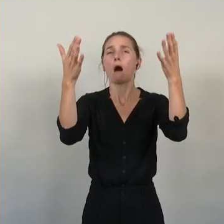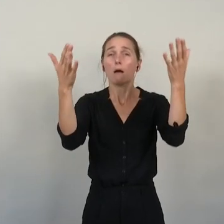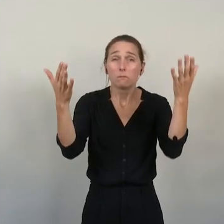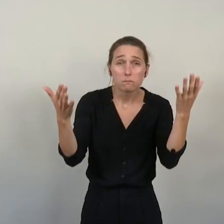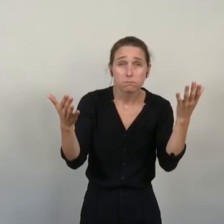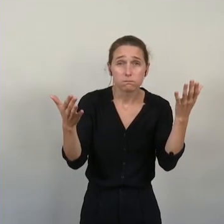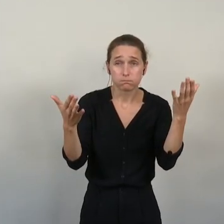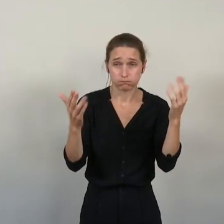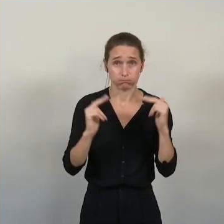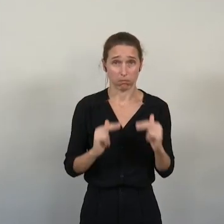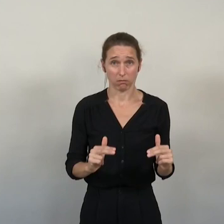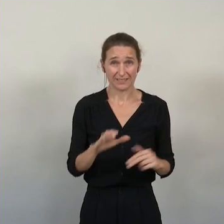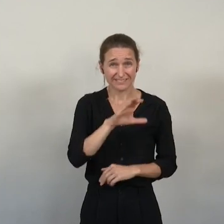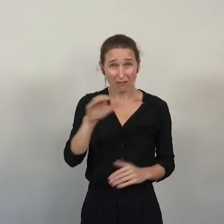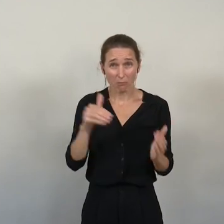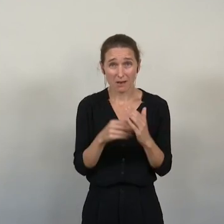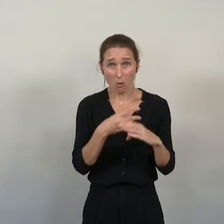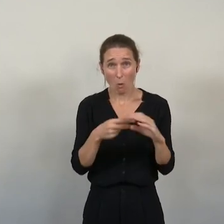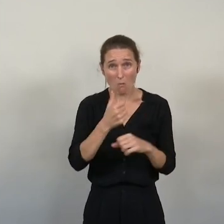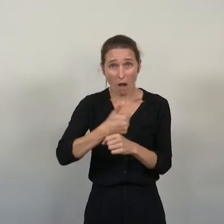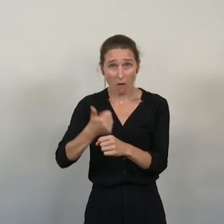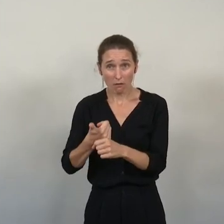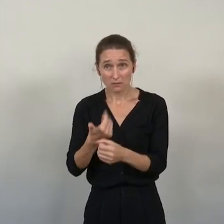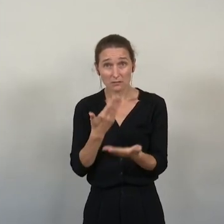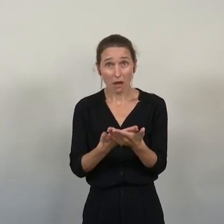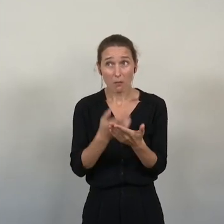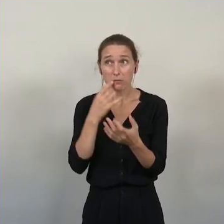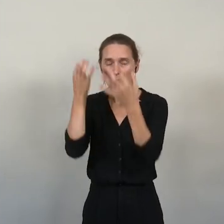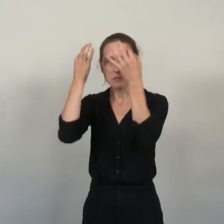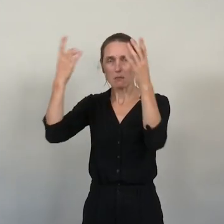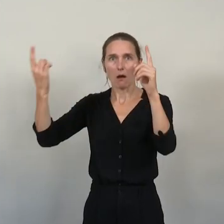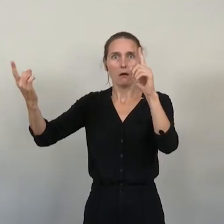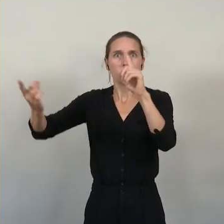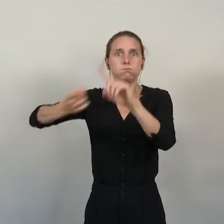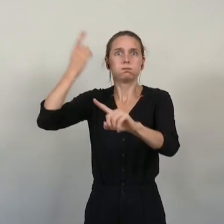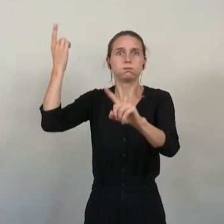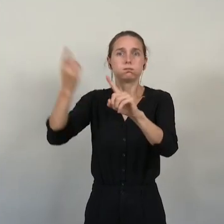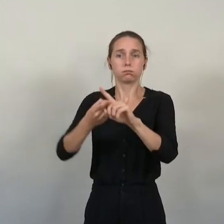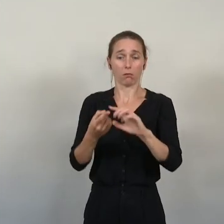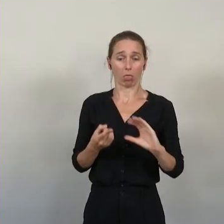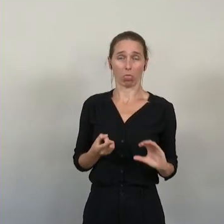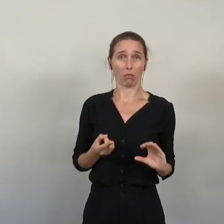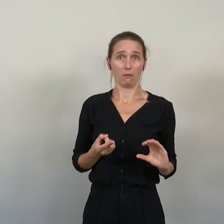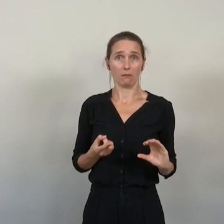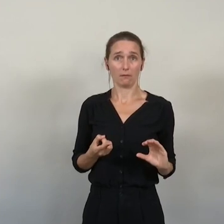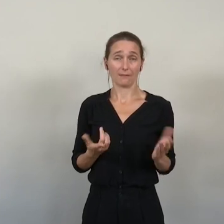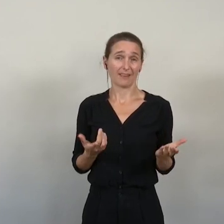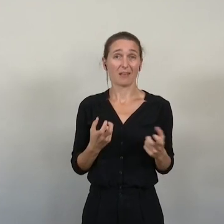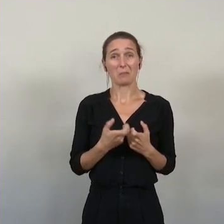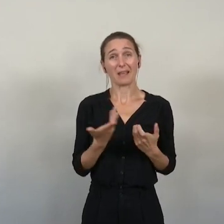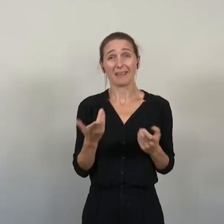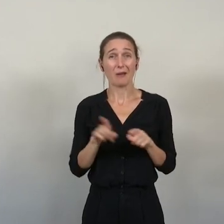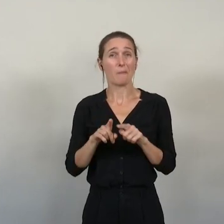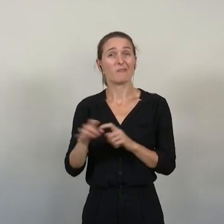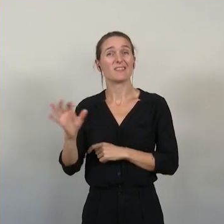an pour ce sujet au combien essentiel soit à peu près le prix de votre célébrissime toilette à